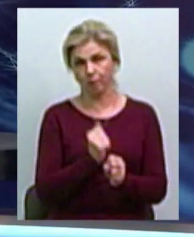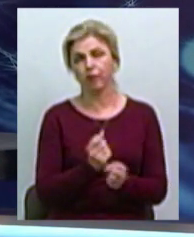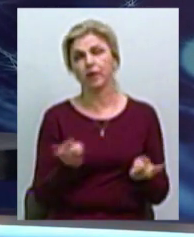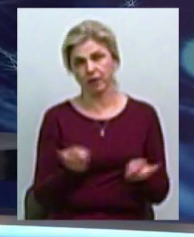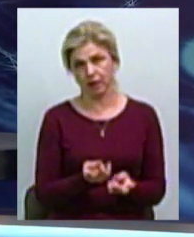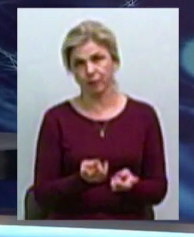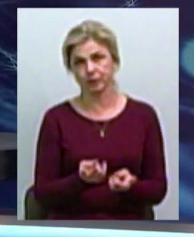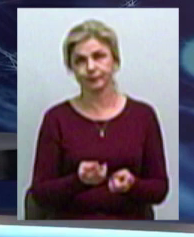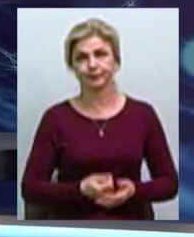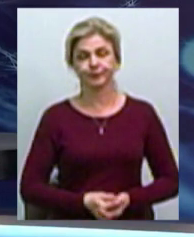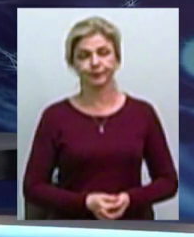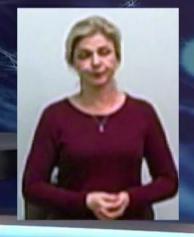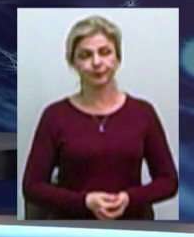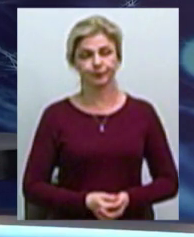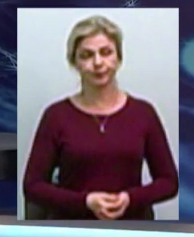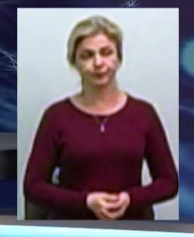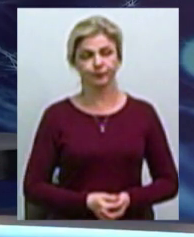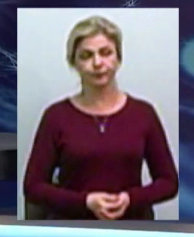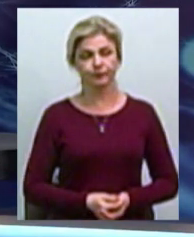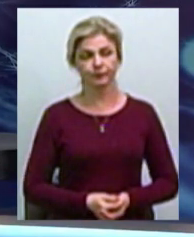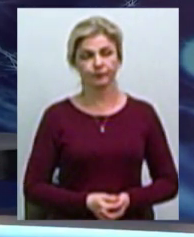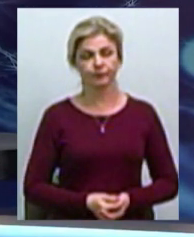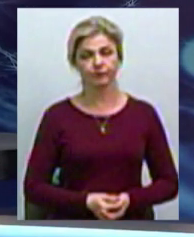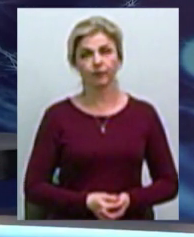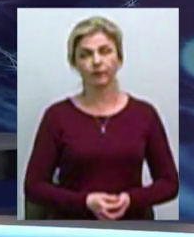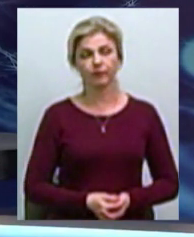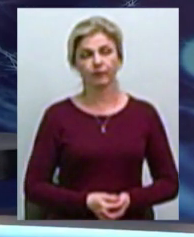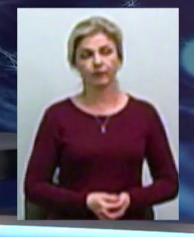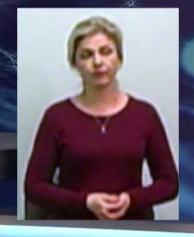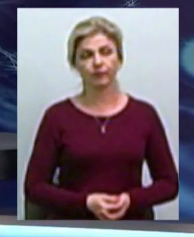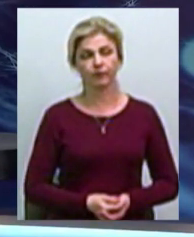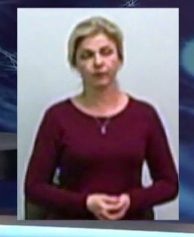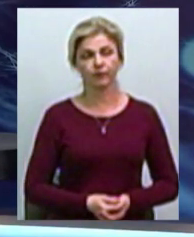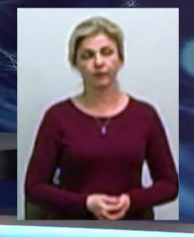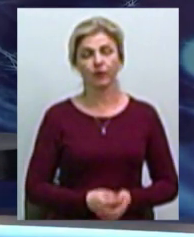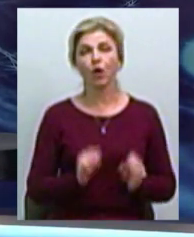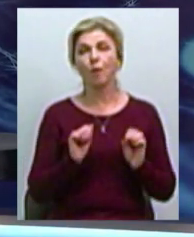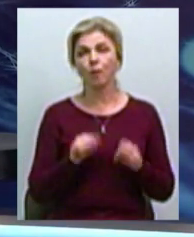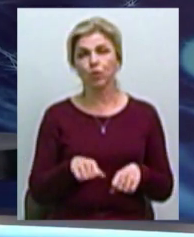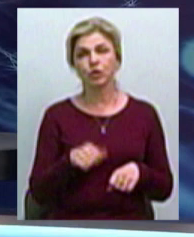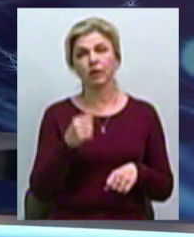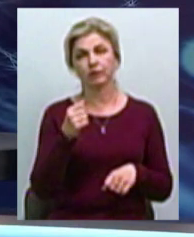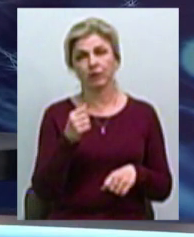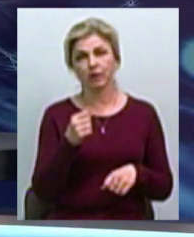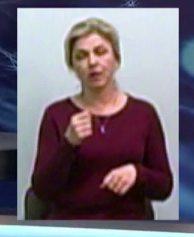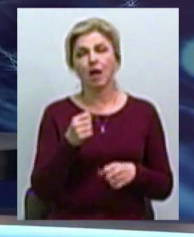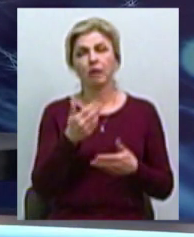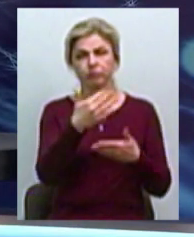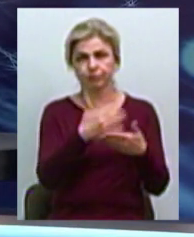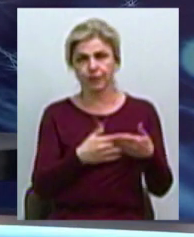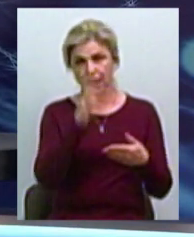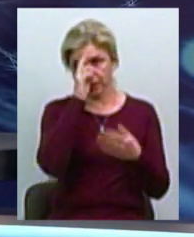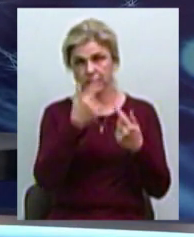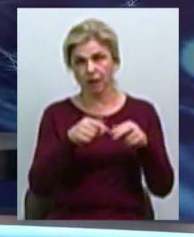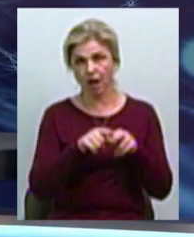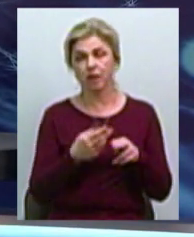потрібно. Якщо не в повній мірі, то хоча б потрохи. Ну і можна згадати перелік інших країн, котрі також цього